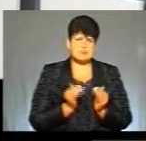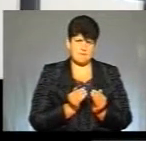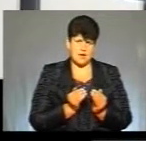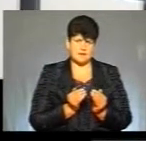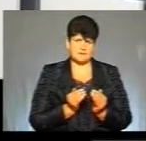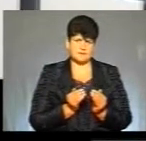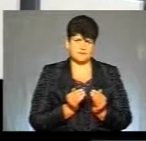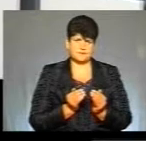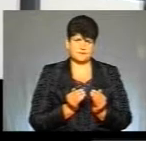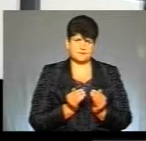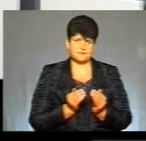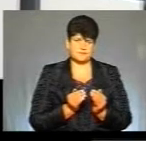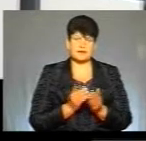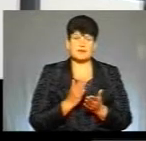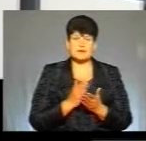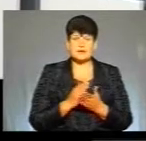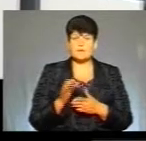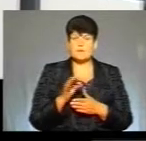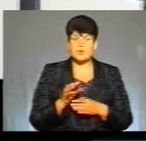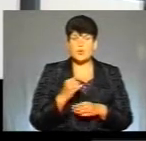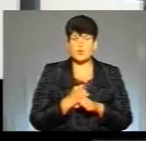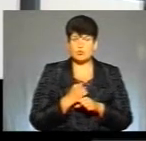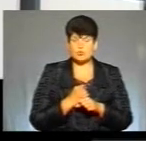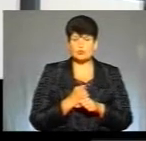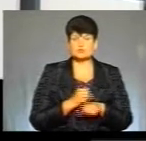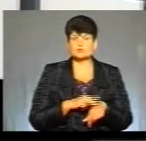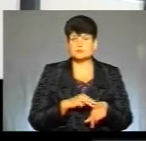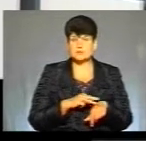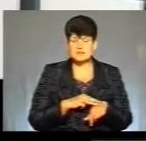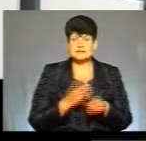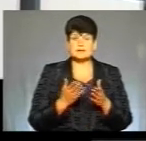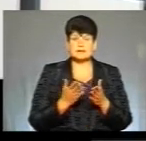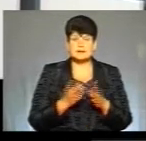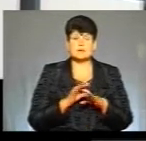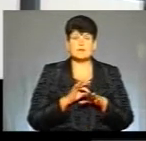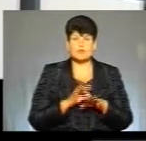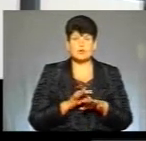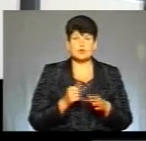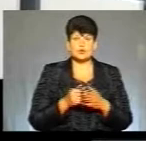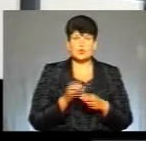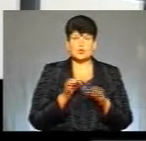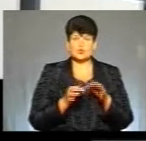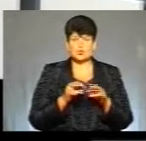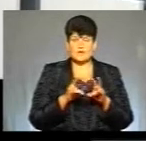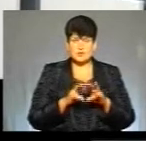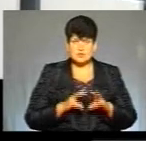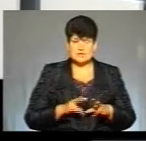що йдеться про роботу відповідних правоохоронних органів, які проводять досудове розслідування, а згодом